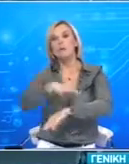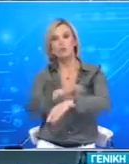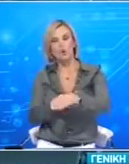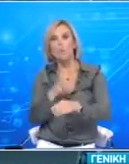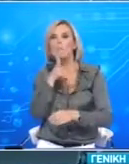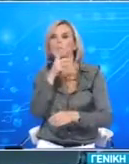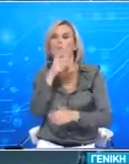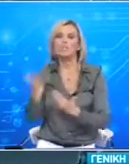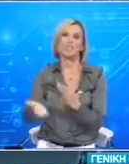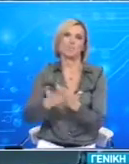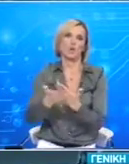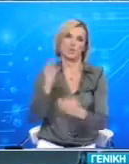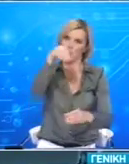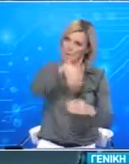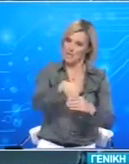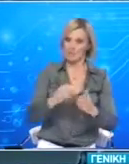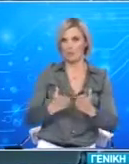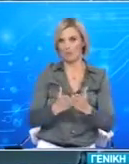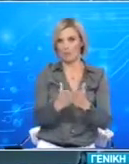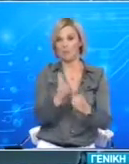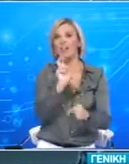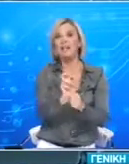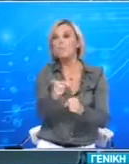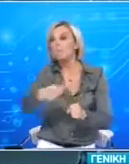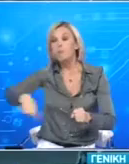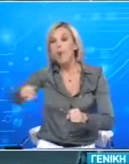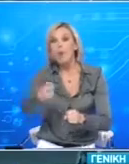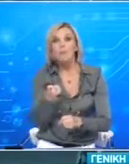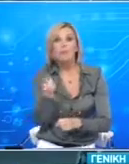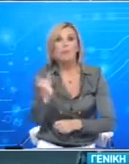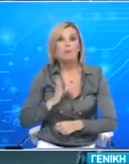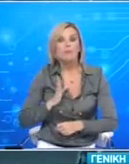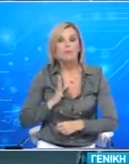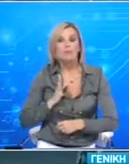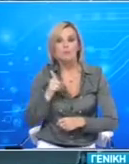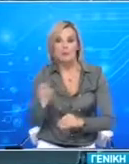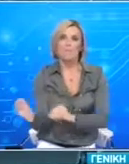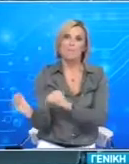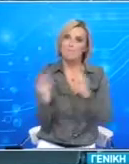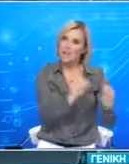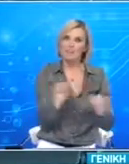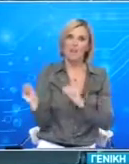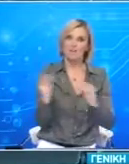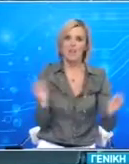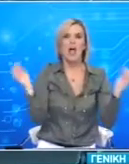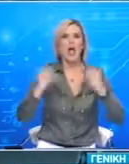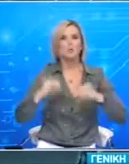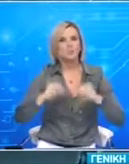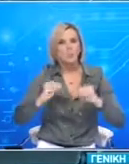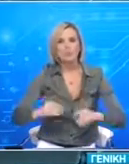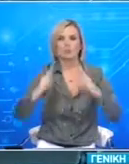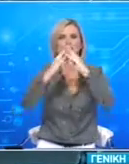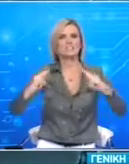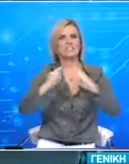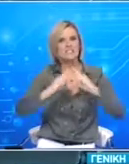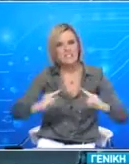φιλοξενία. Για τους υπόλοιπους, μεταφέρθηκαν ήδη στη Λέσβο σκηνές από άλλα μέρη της Ελλάδος και από